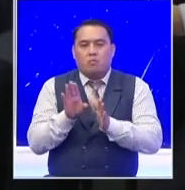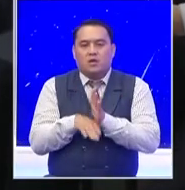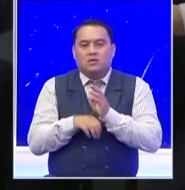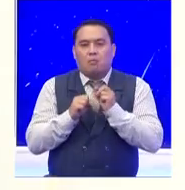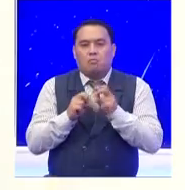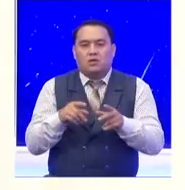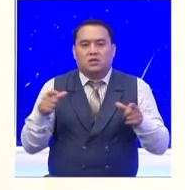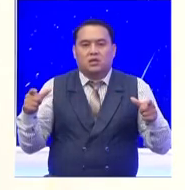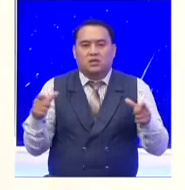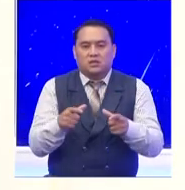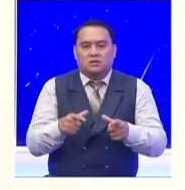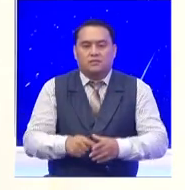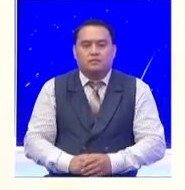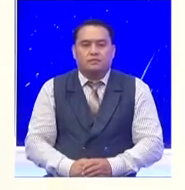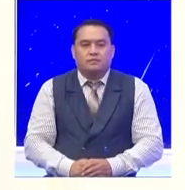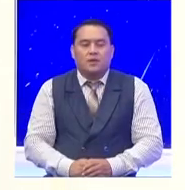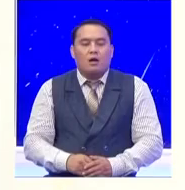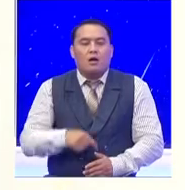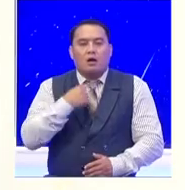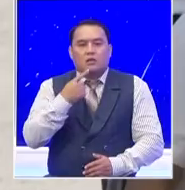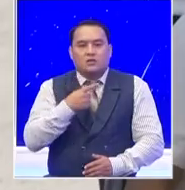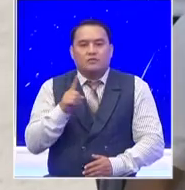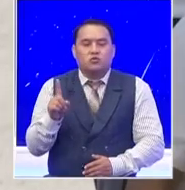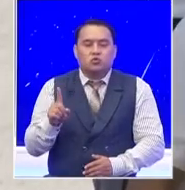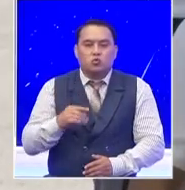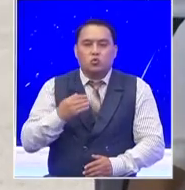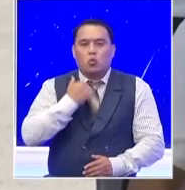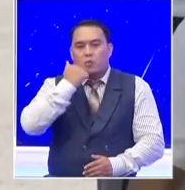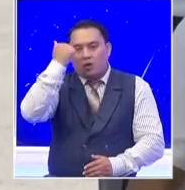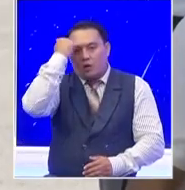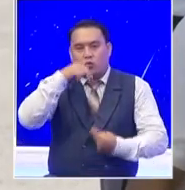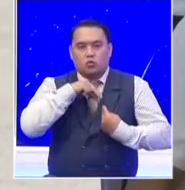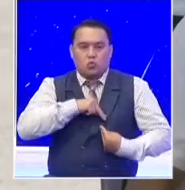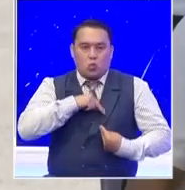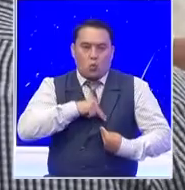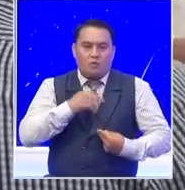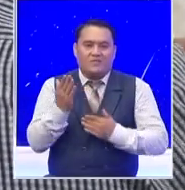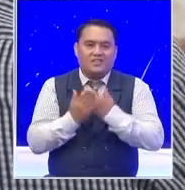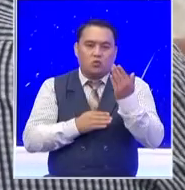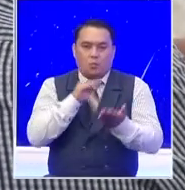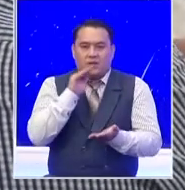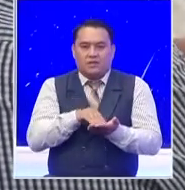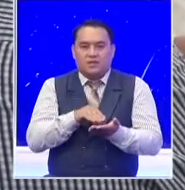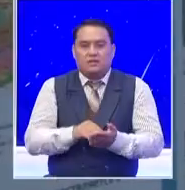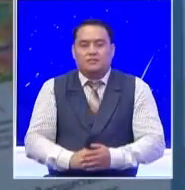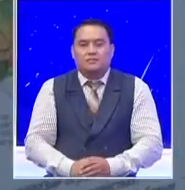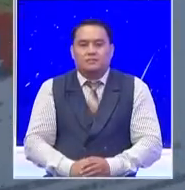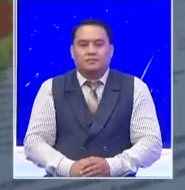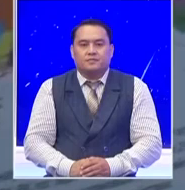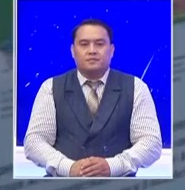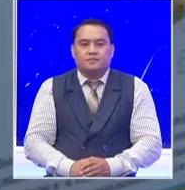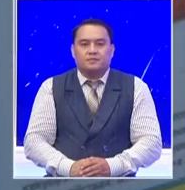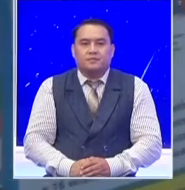в период карантина. Айдарбек Сапаров выразил отечественным ученым благодарность за упорный труд и высокие показатели.